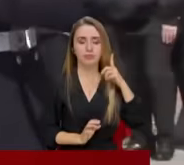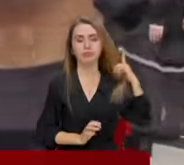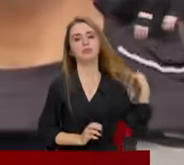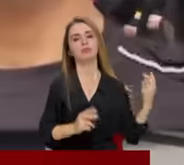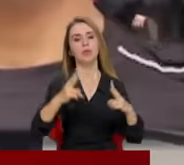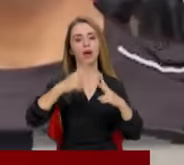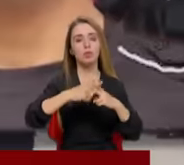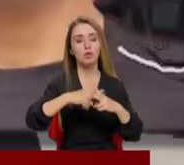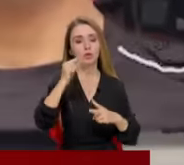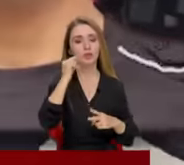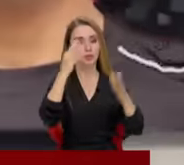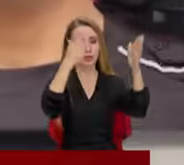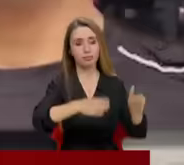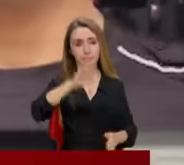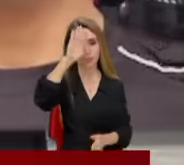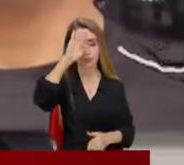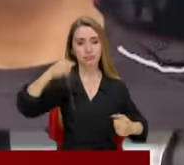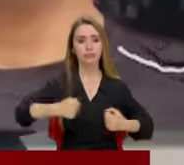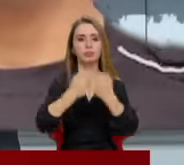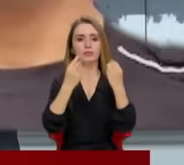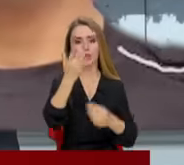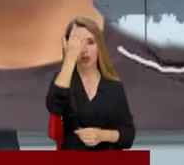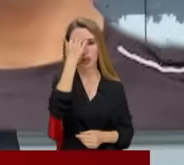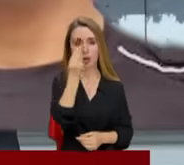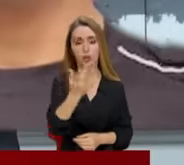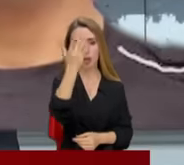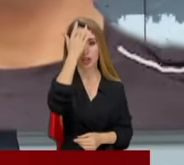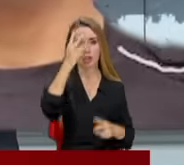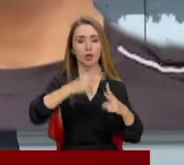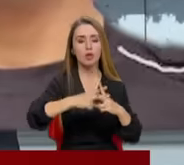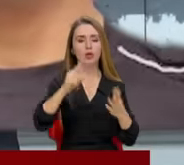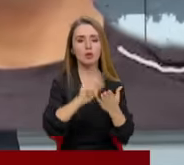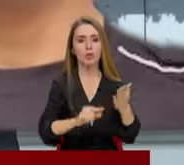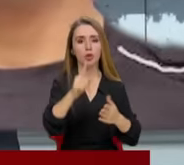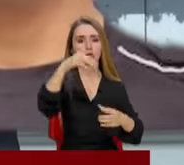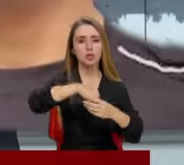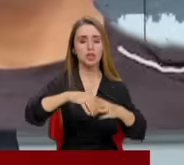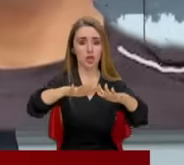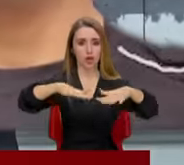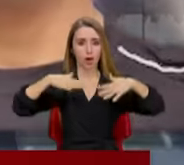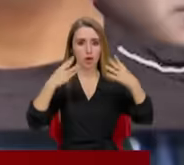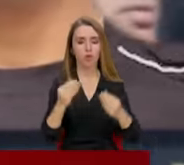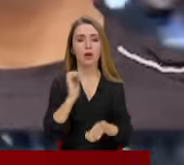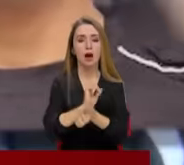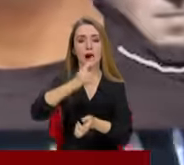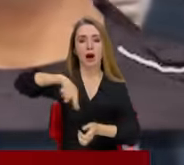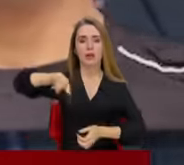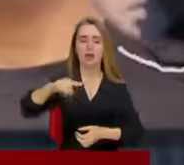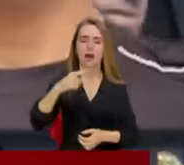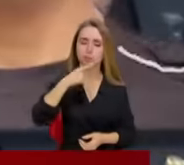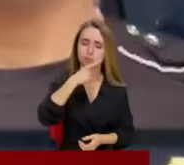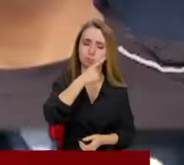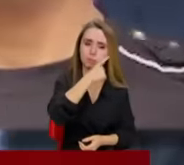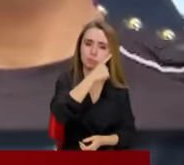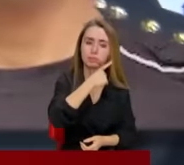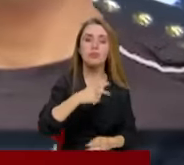Polis memuru Furkan Bor İstanbul'da trafik kazasında şehit oldu. Şehit polis memuru Bor için düzenlenen törende ailesi güçlükle ayakta